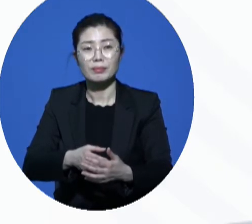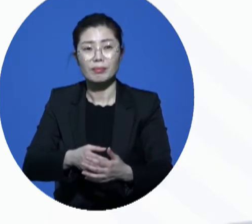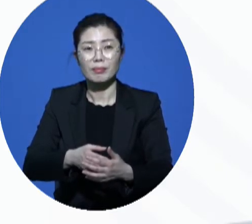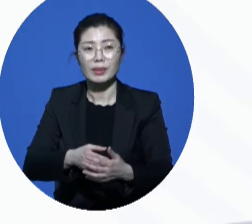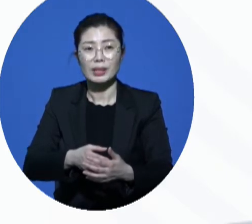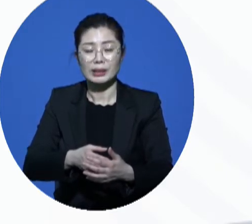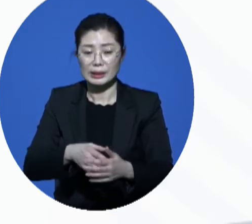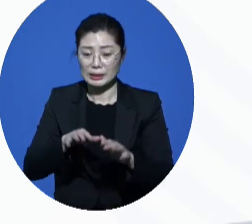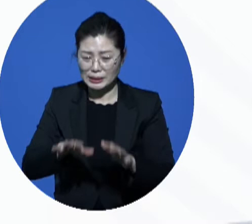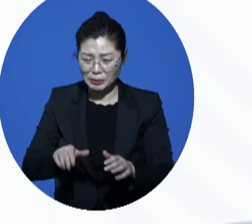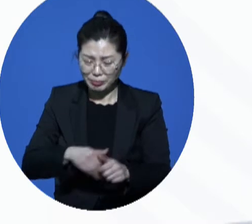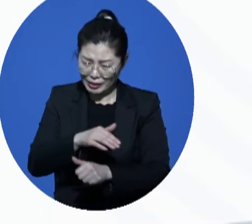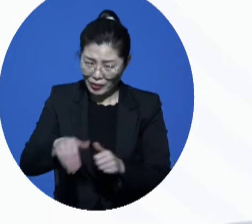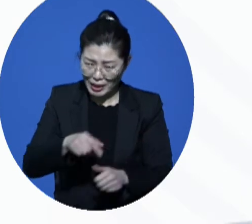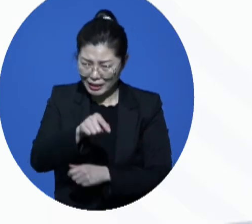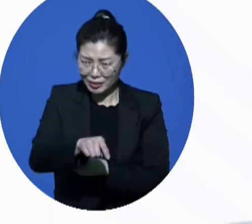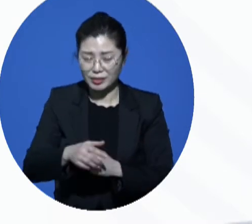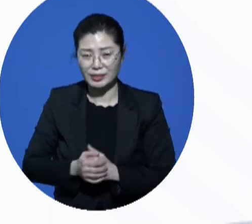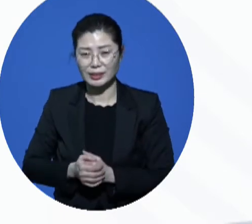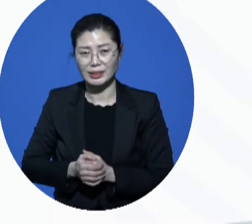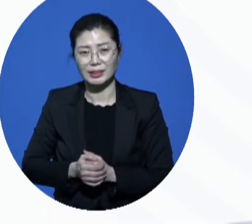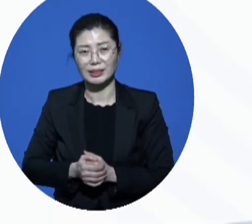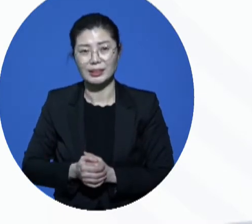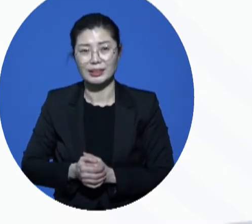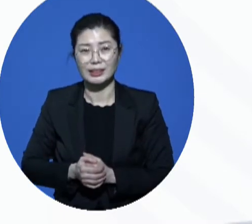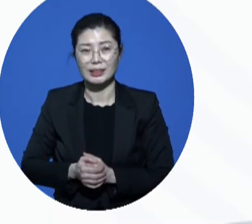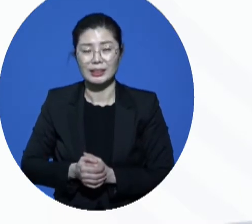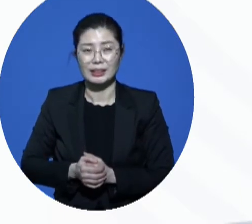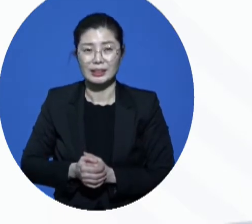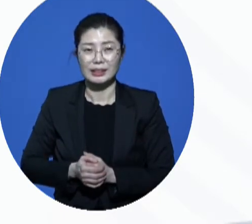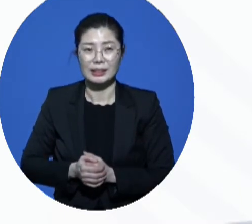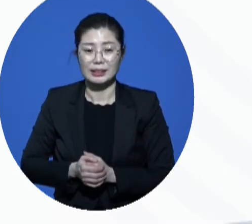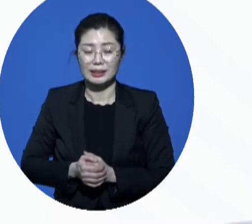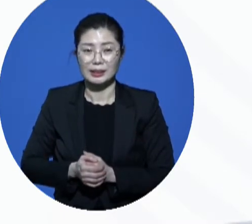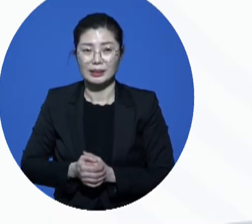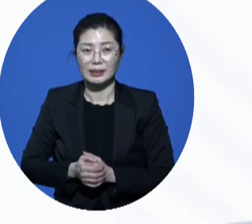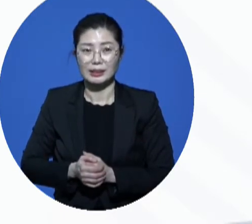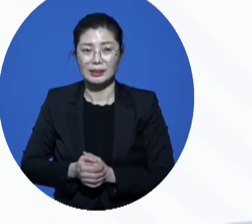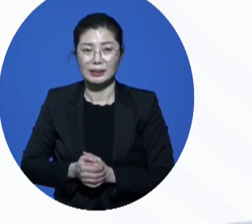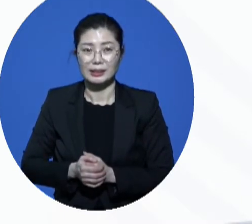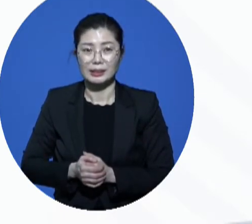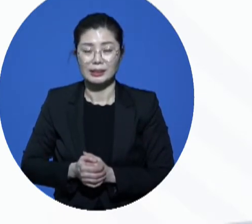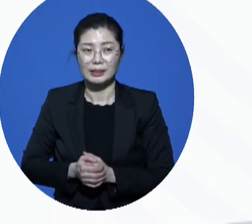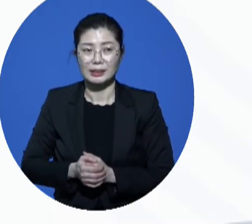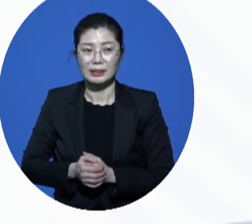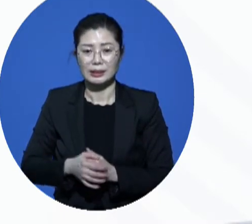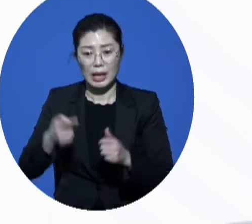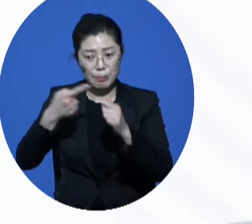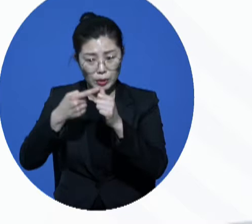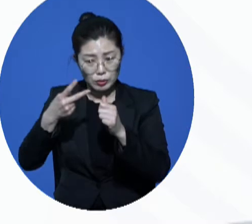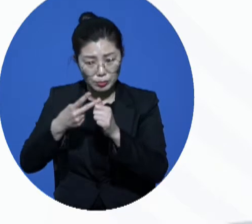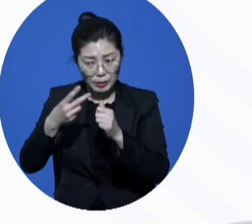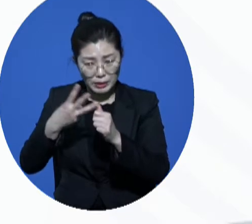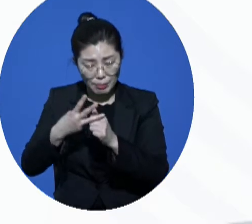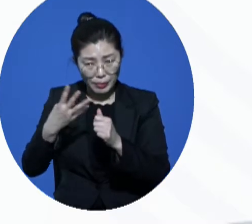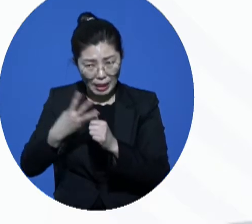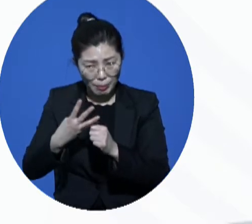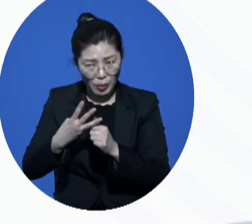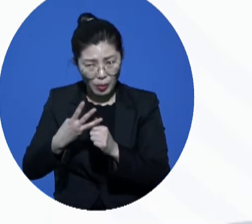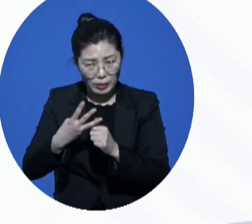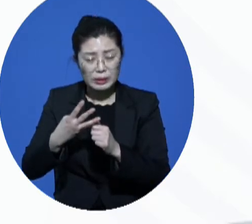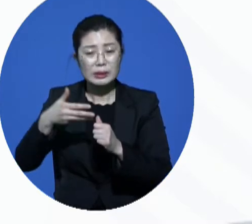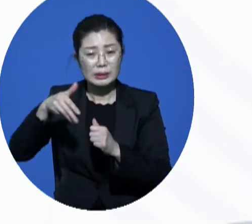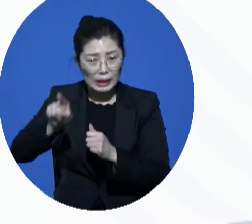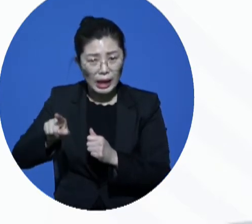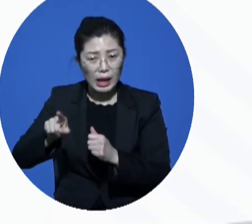상당히 난항이 예상되는 흐름들을 가질 수밖에 없게 된 거죠. 이렇게 4차에 걸쳐서 TF가 진행되는 동안